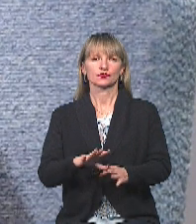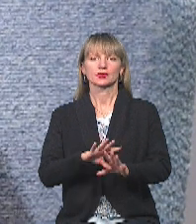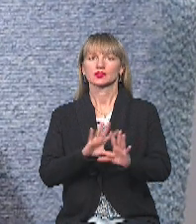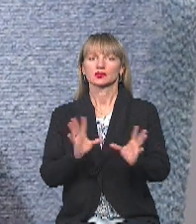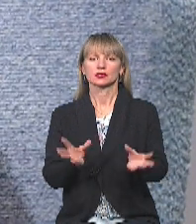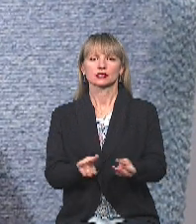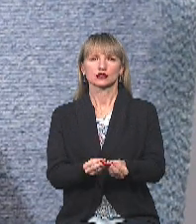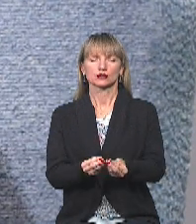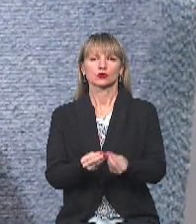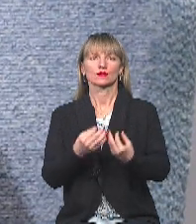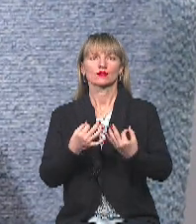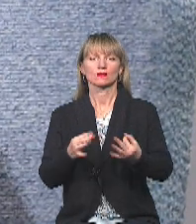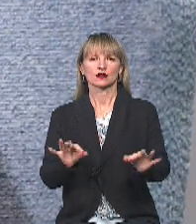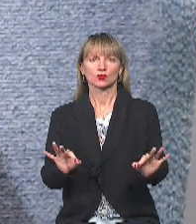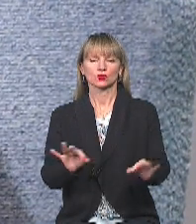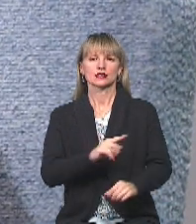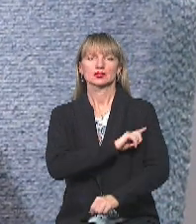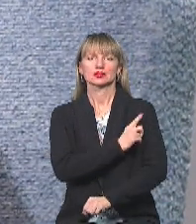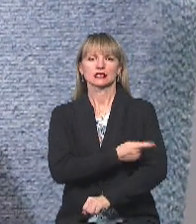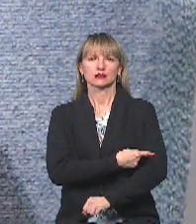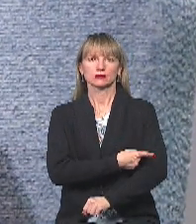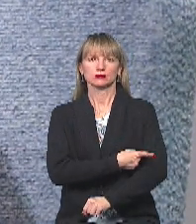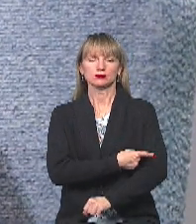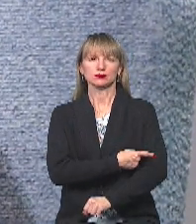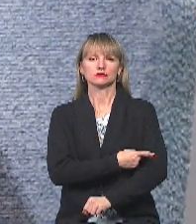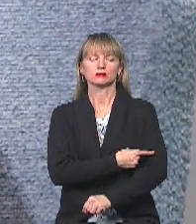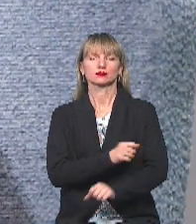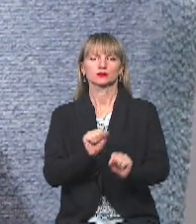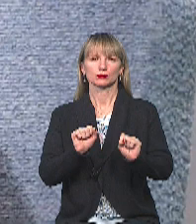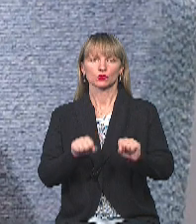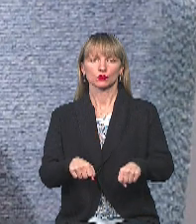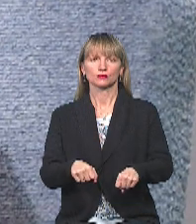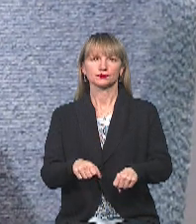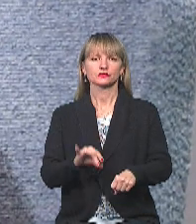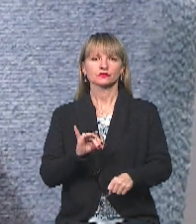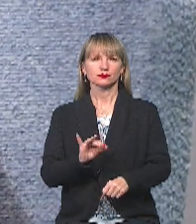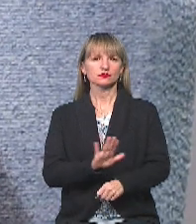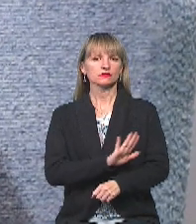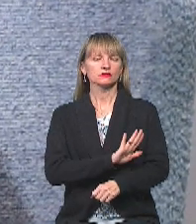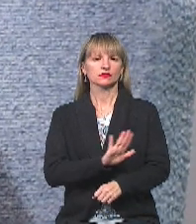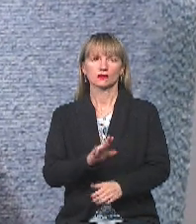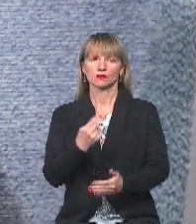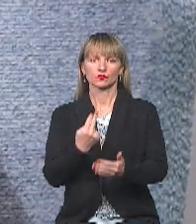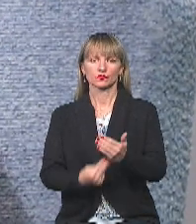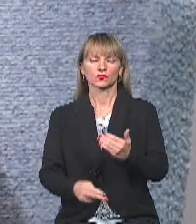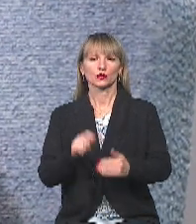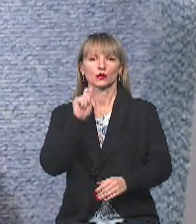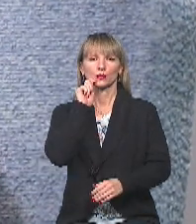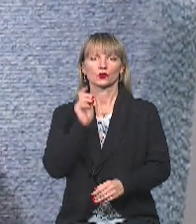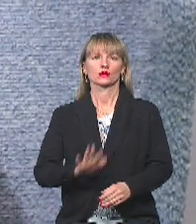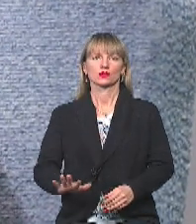цілої, вільної, сильної, спроможної і непереможної